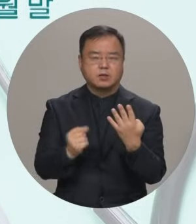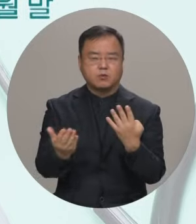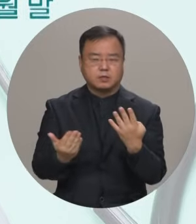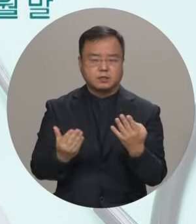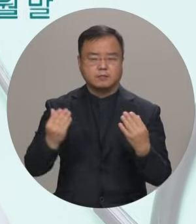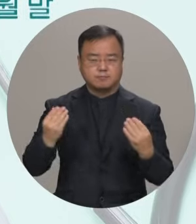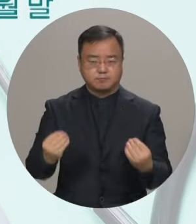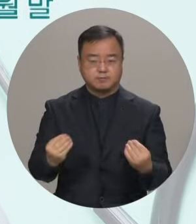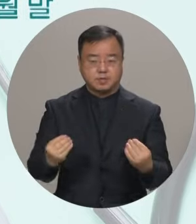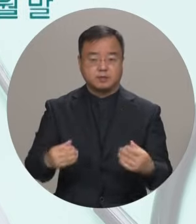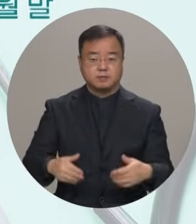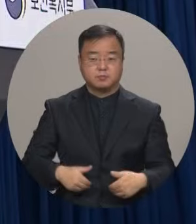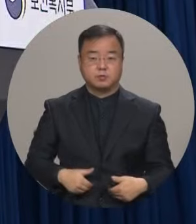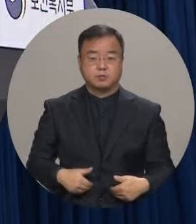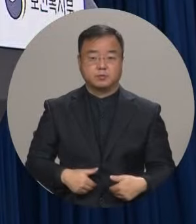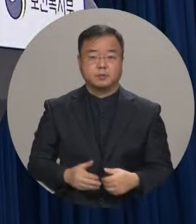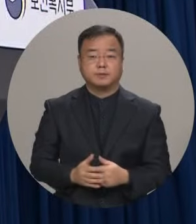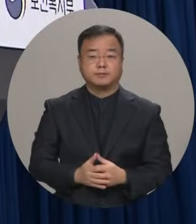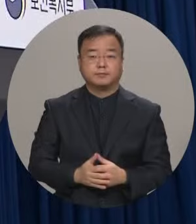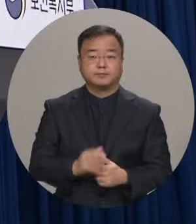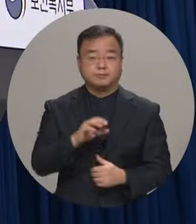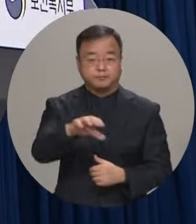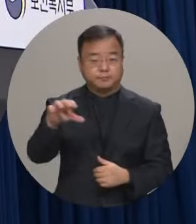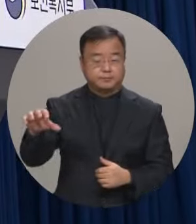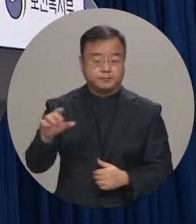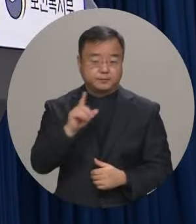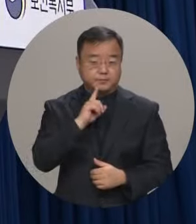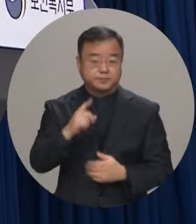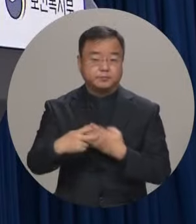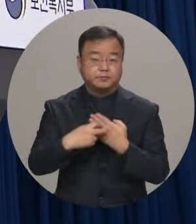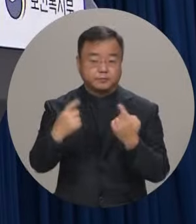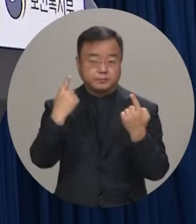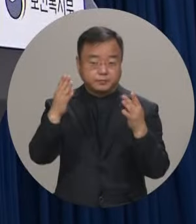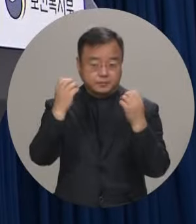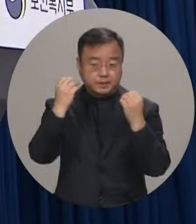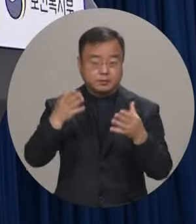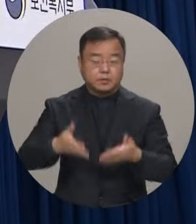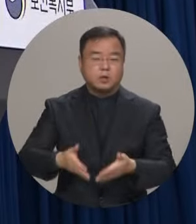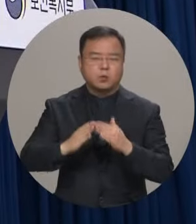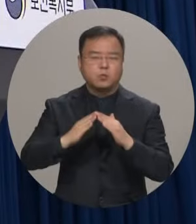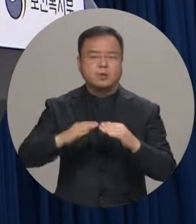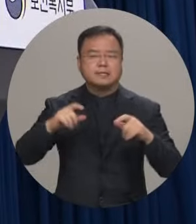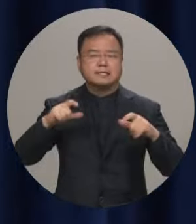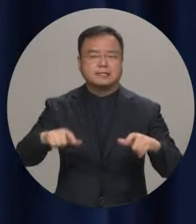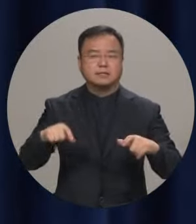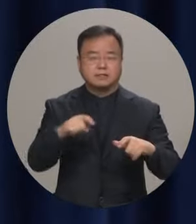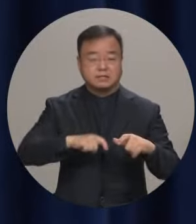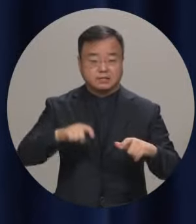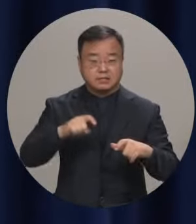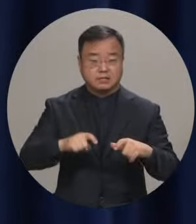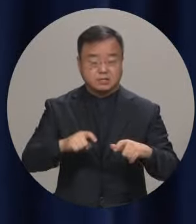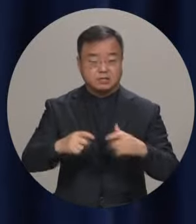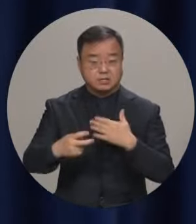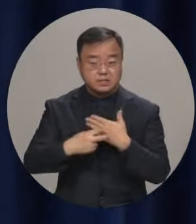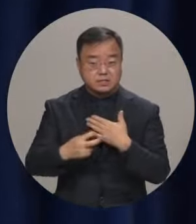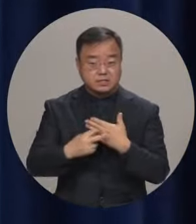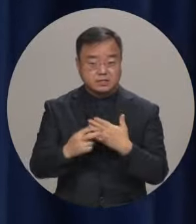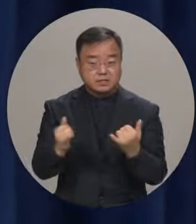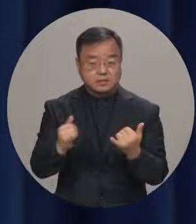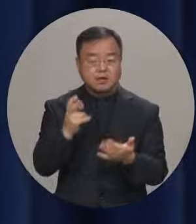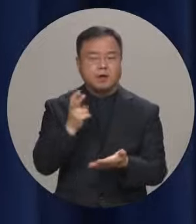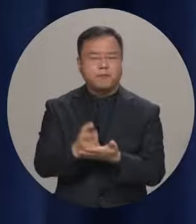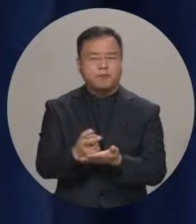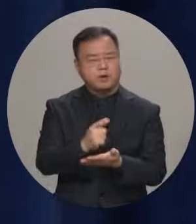모두 완료돼야 합니다 일각에서 나오는 의대 신설 요구와 지역의사제 도입 등에 대해서 정부는 앞으로 수요를 살펴